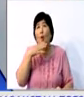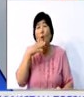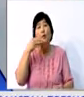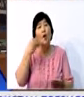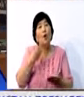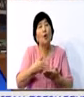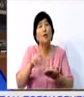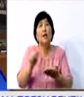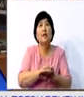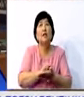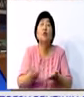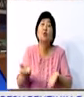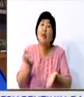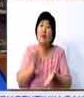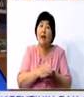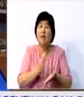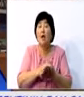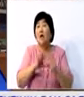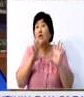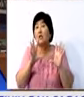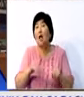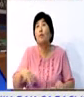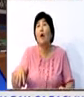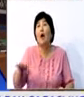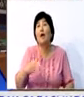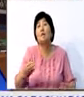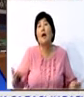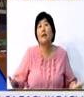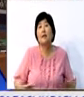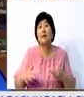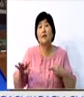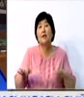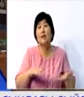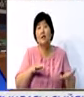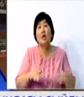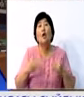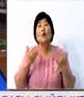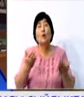құнды деректермен танысып жатырмыз. Жалпы аймақтың тыныс тіршілігін сол кездегі